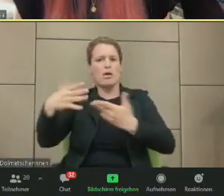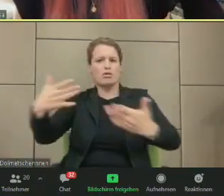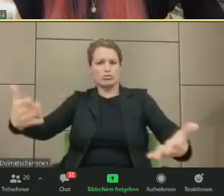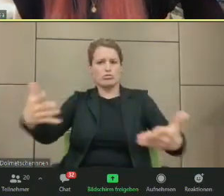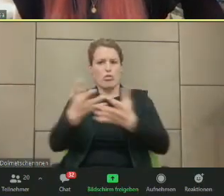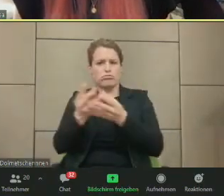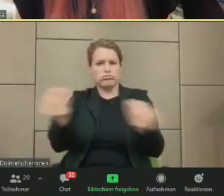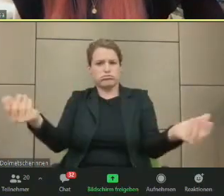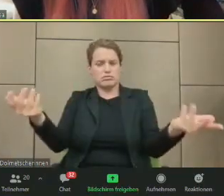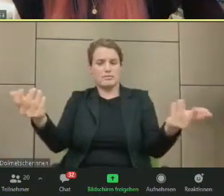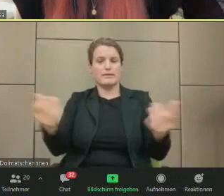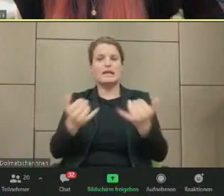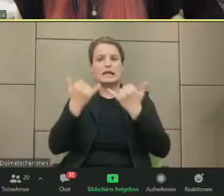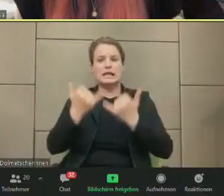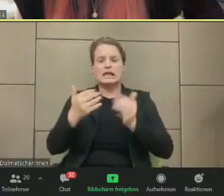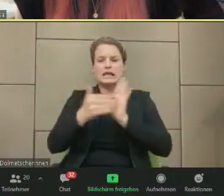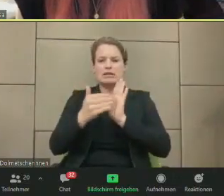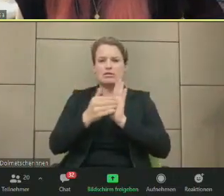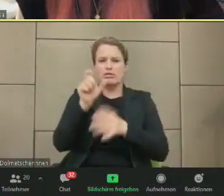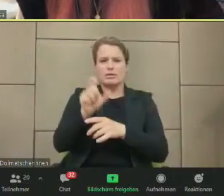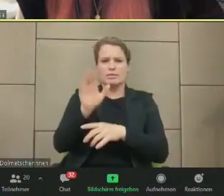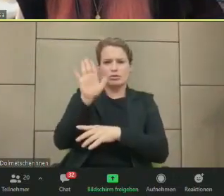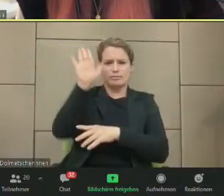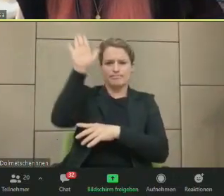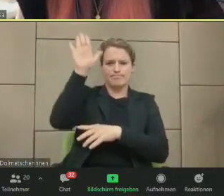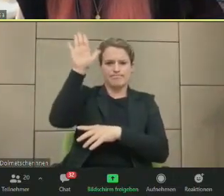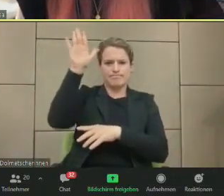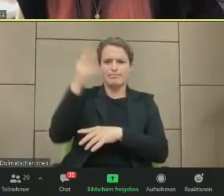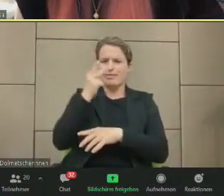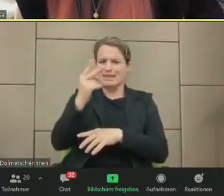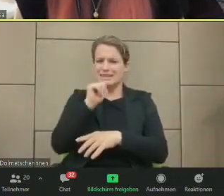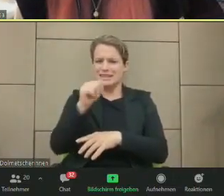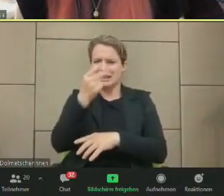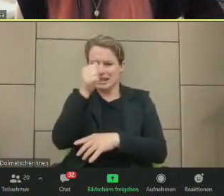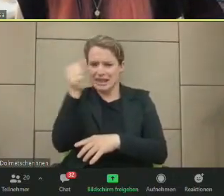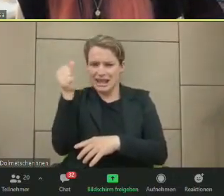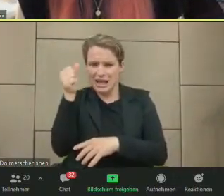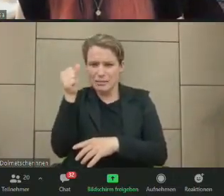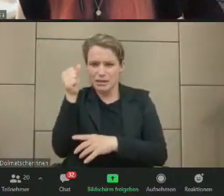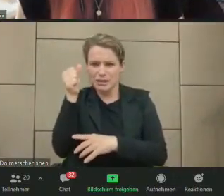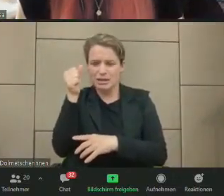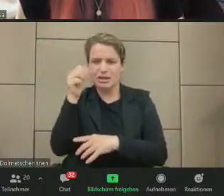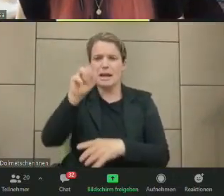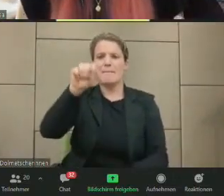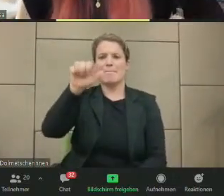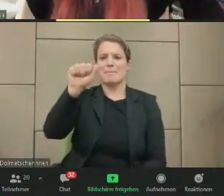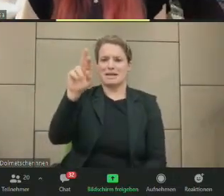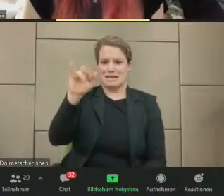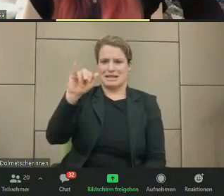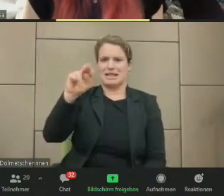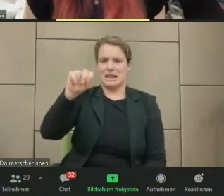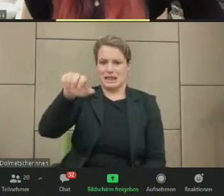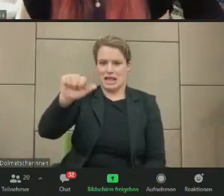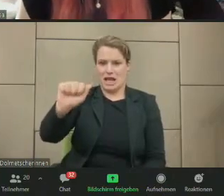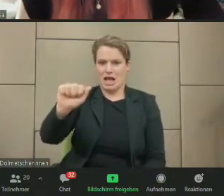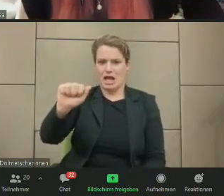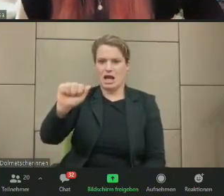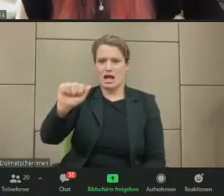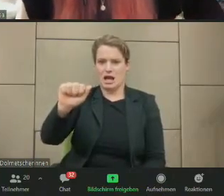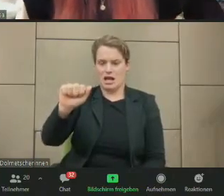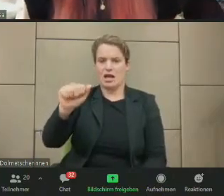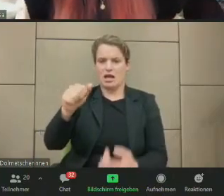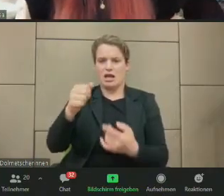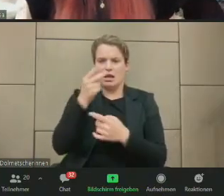Da hebt noch jemand die Hand. Ich sehe da jetzt den Namen nicht. Marina. Die Marina. Ich sehe